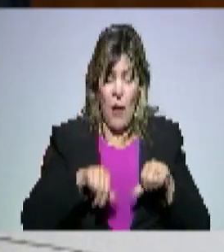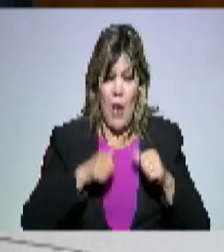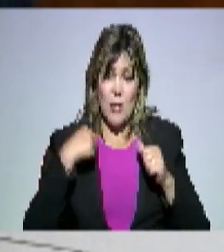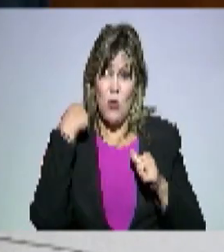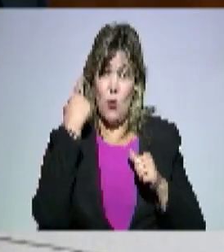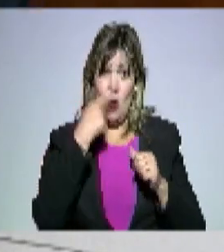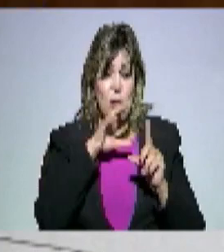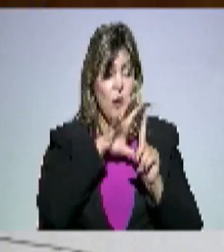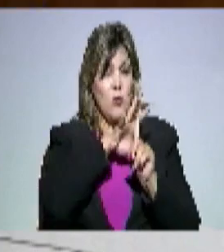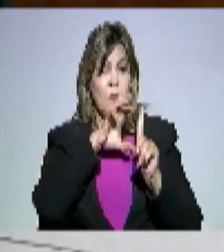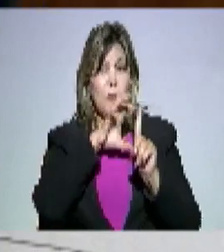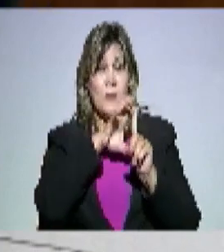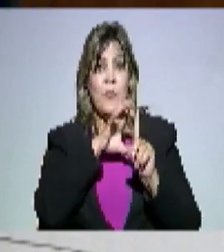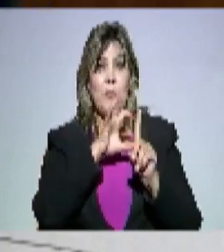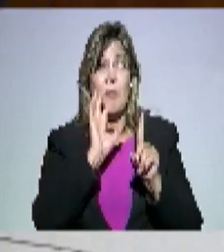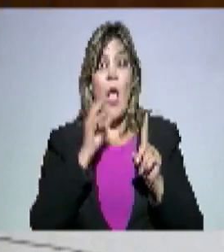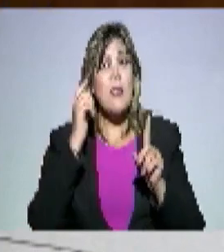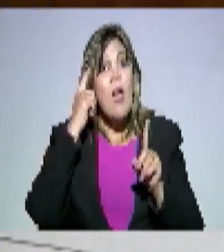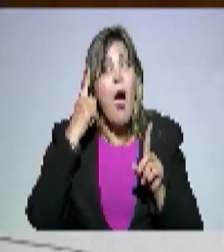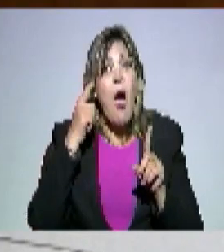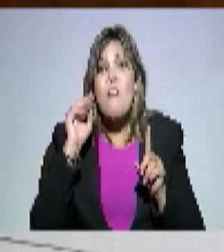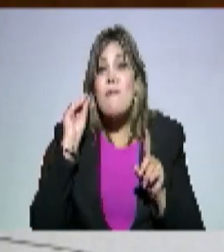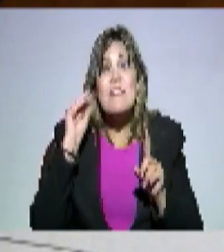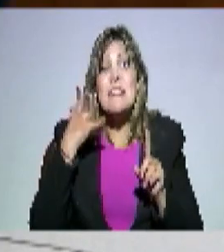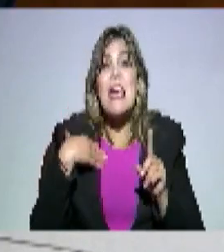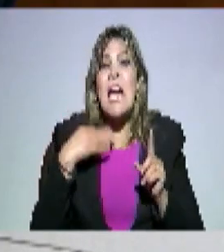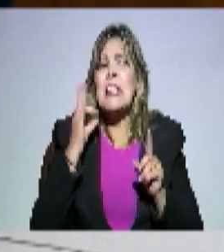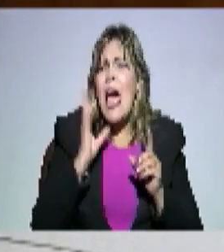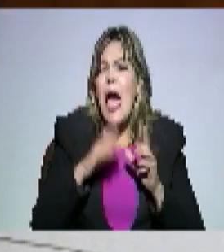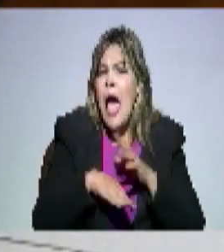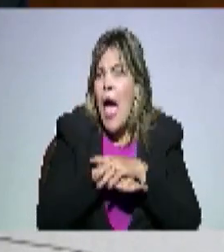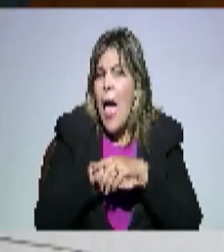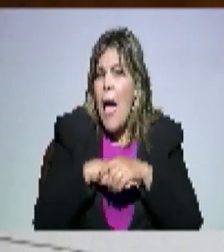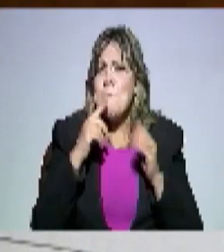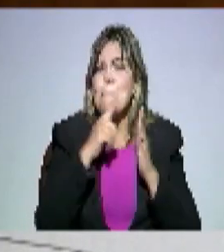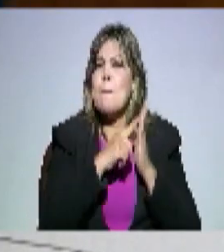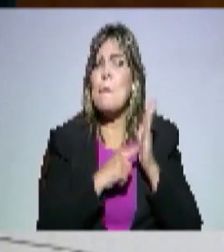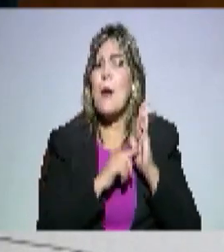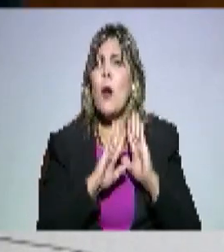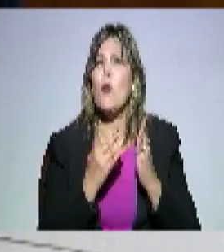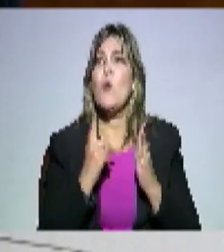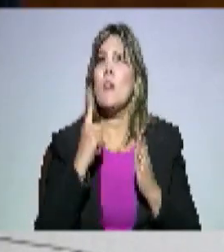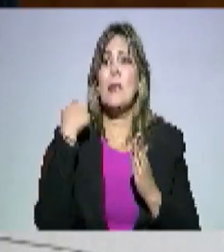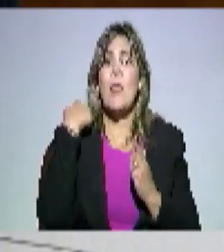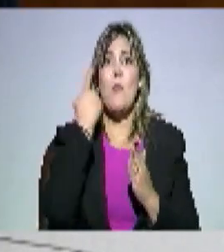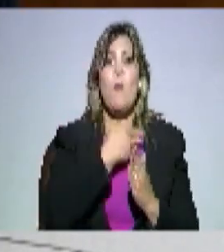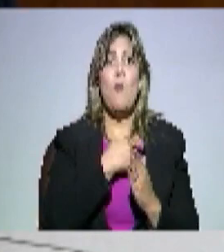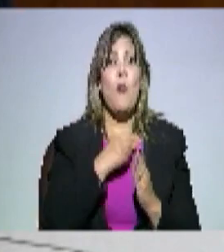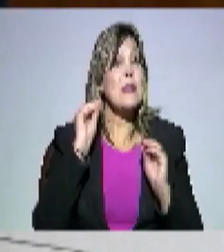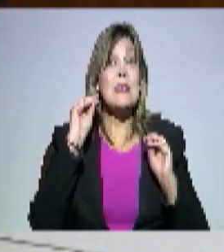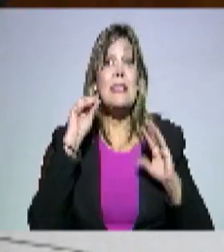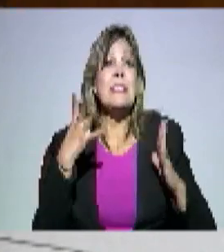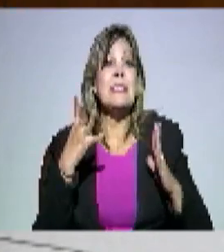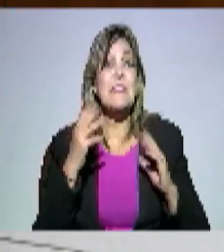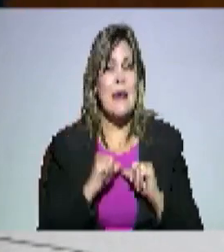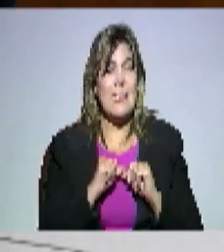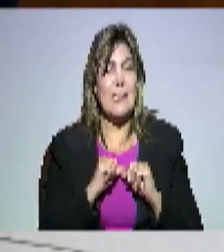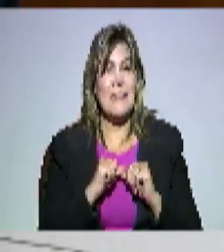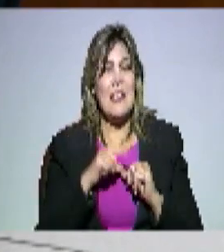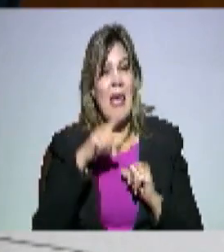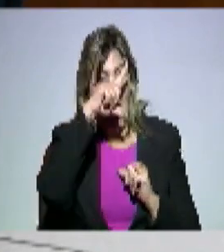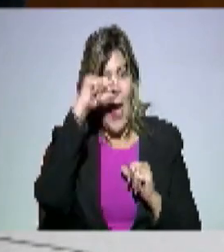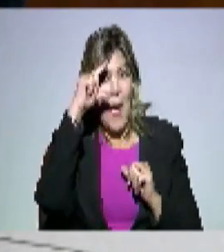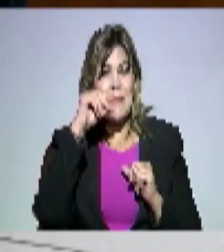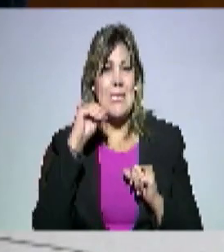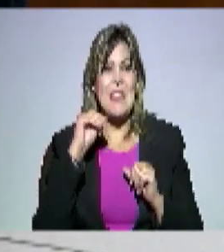القديس دوت واعرف يعني ايه ا الوصيه او ازاي تتنفذ الوصيه بمعنى ادق خليني اديكم